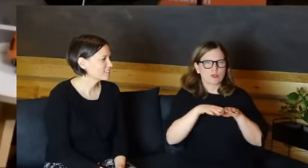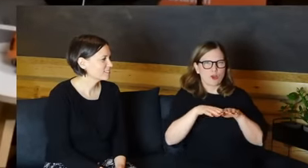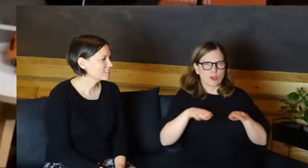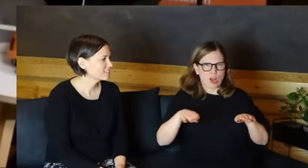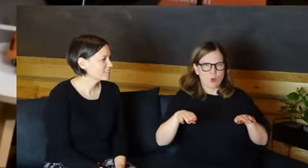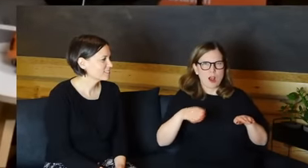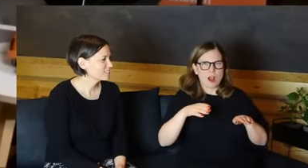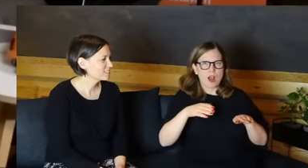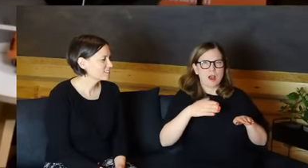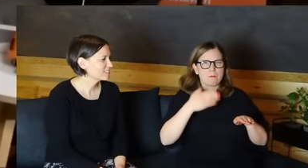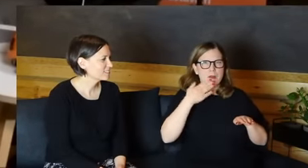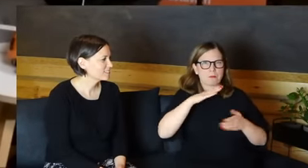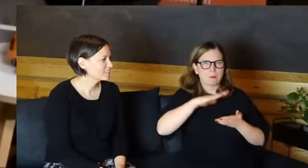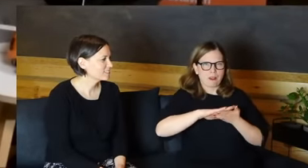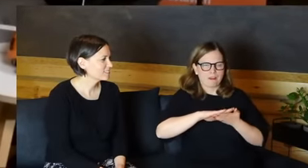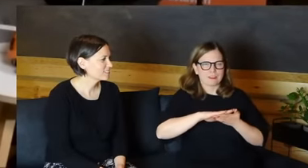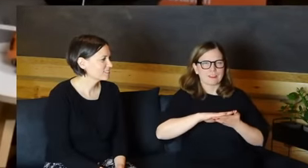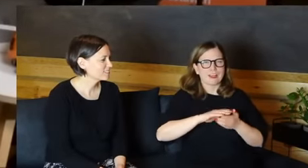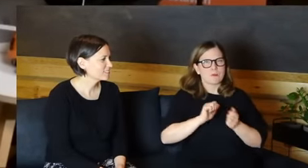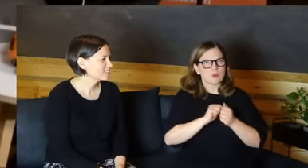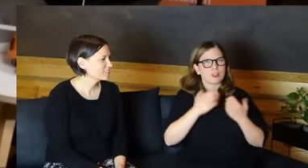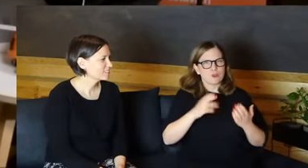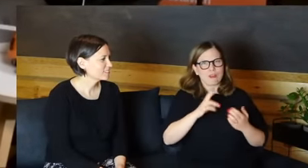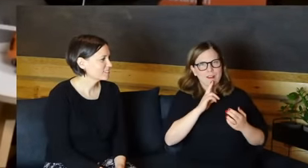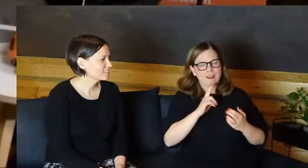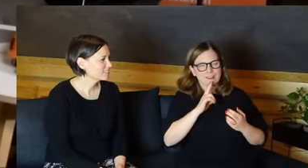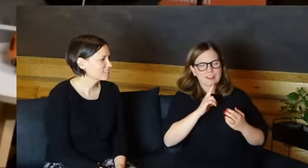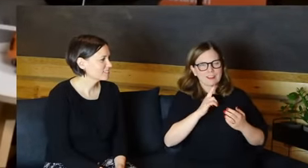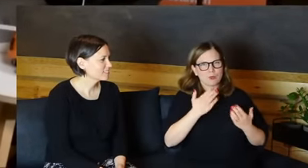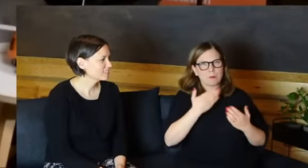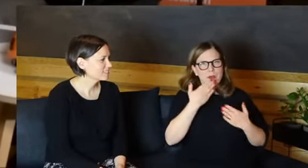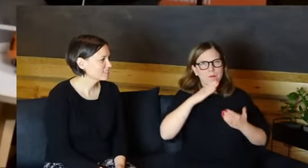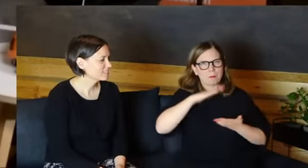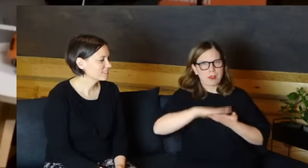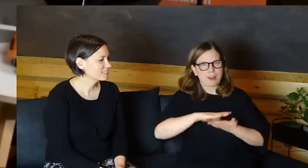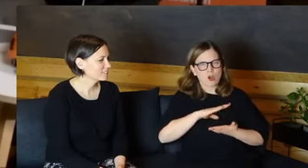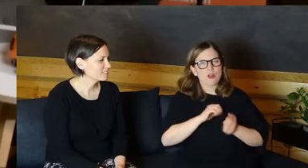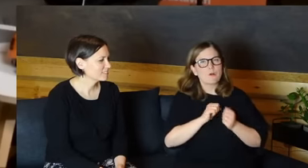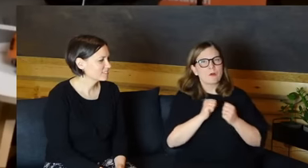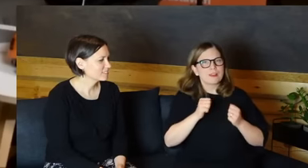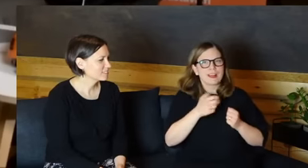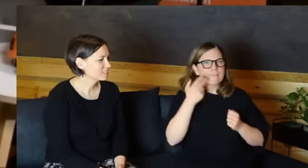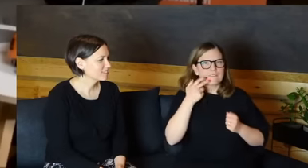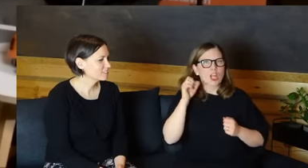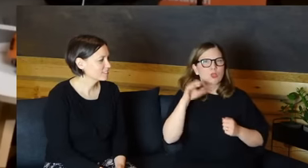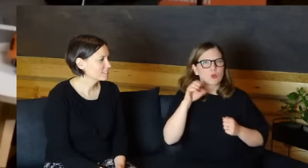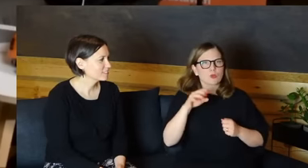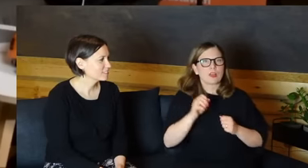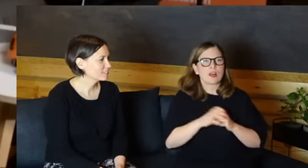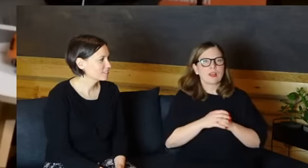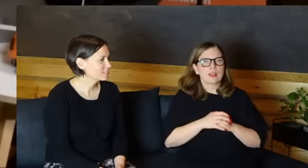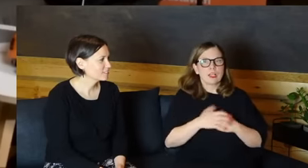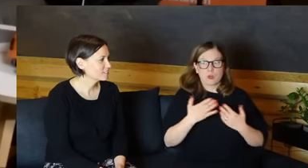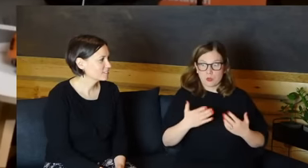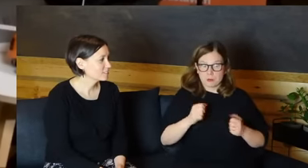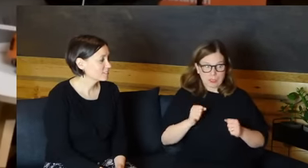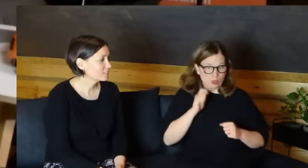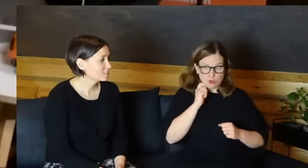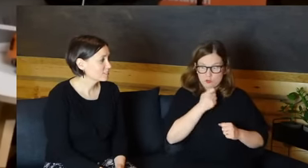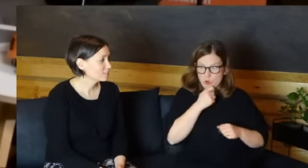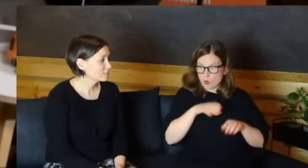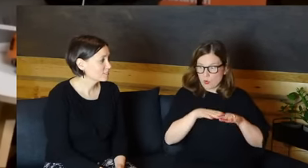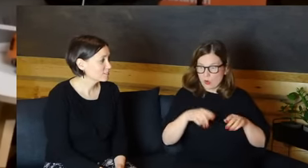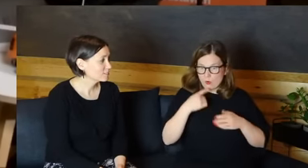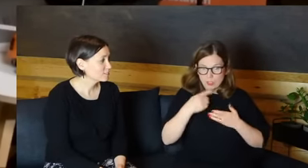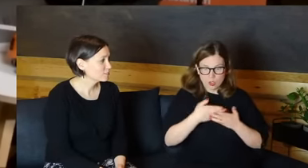kuin Turku, eli ollaan Naantalissa, mutta joulurauhan julistus meni aika pahaan. Muistaakseni